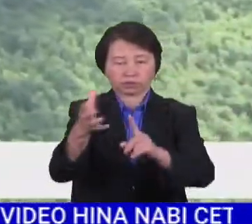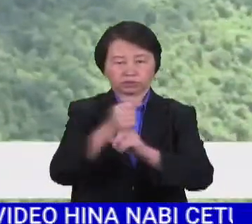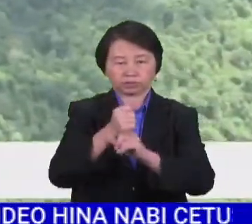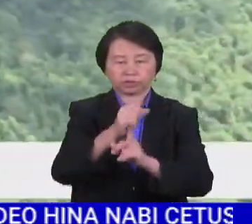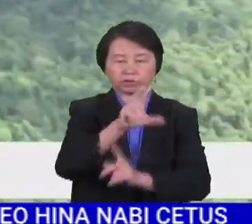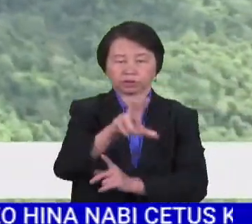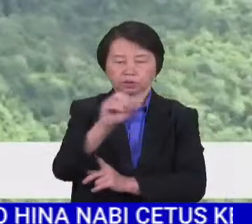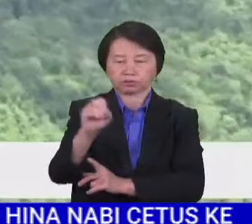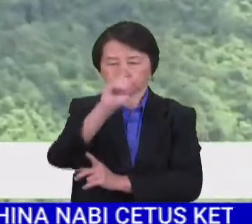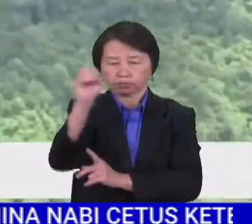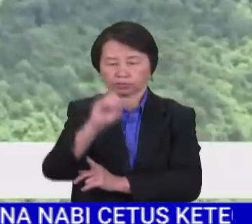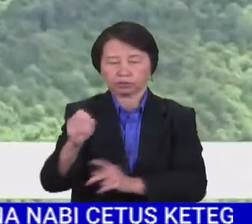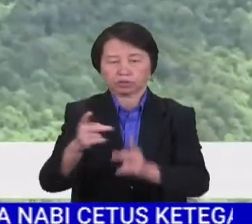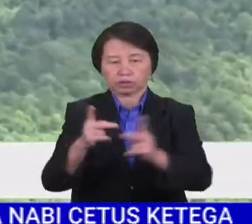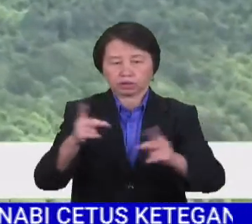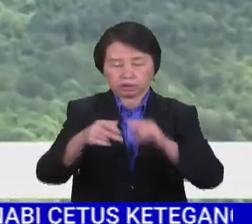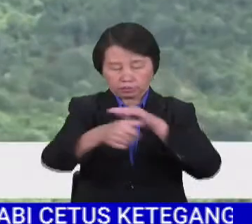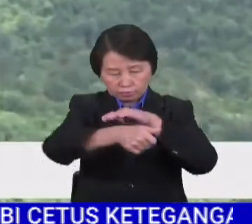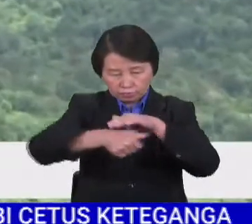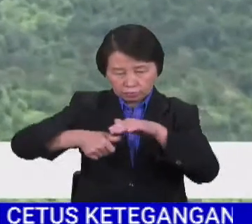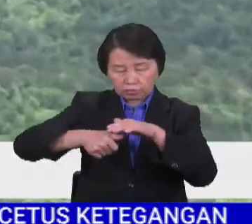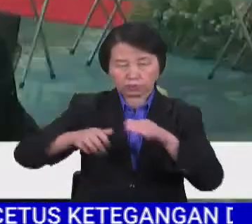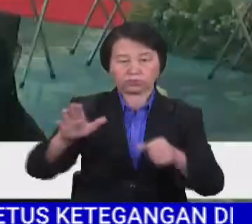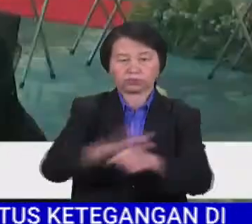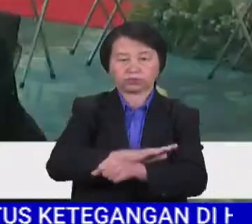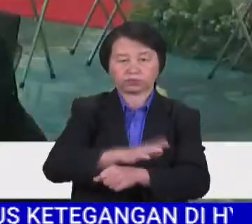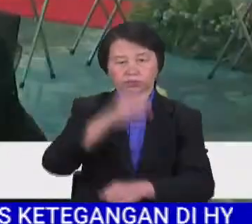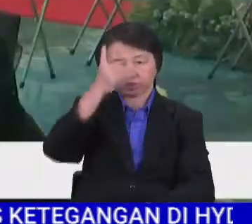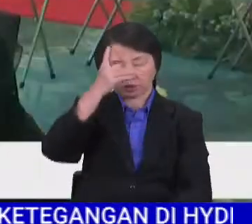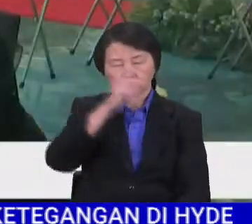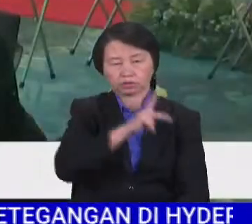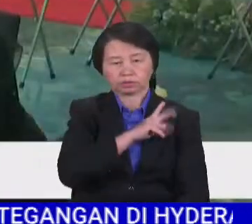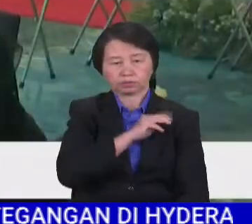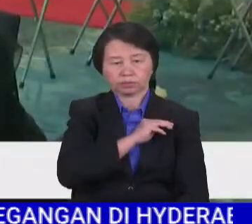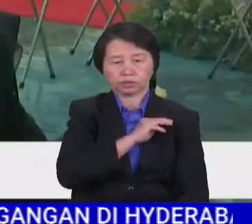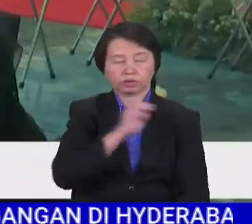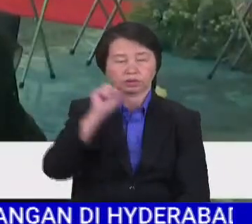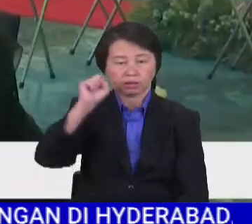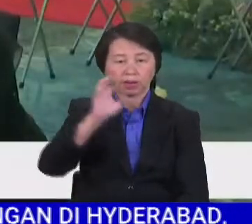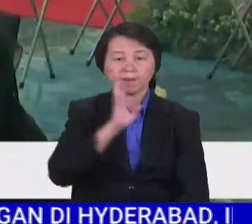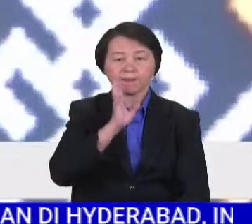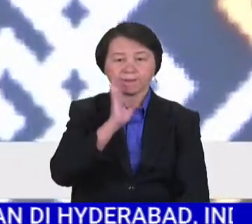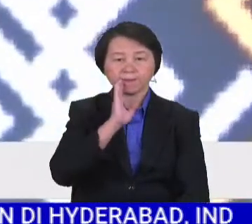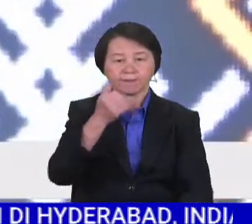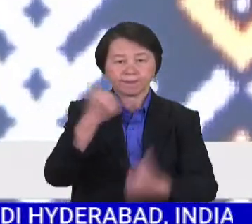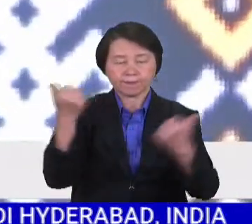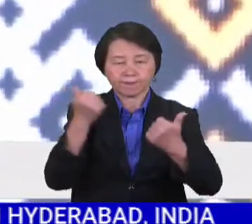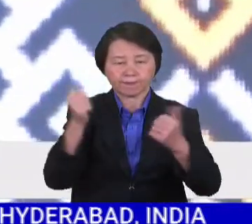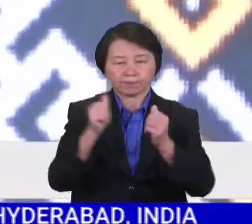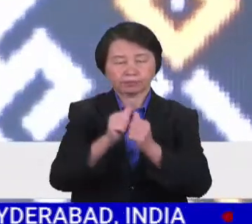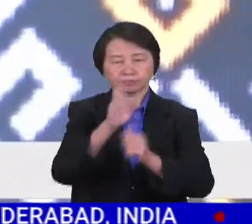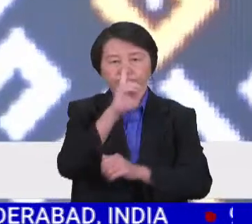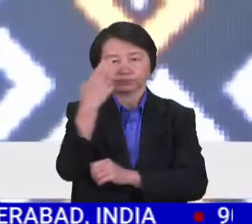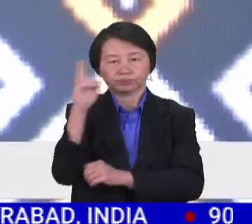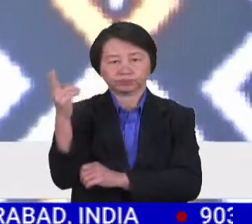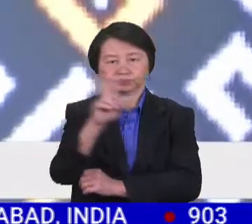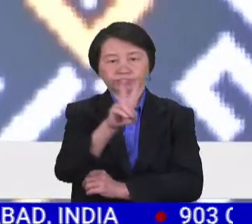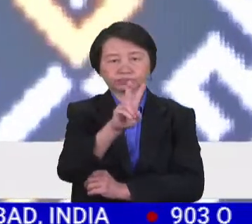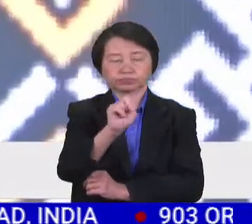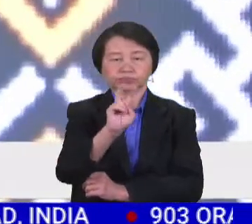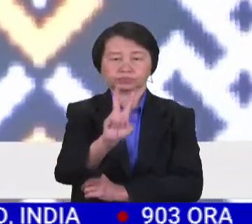30 ratus kawasan terlindung sepenuhnya dato' Haji berkata demikian dalam Majlis apresiasi perhutanan